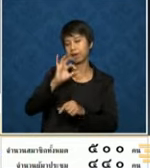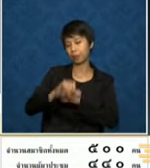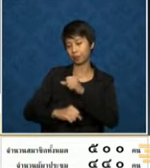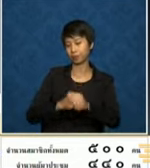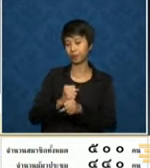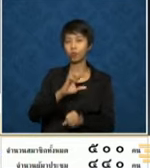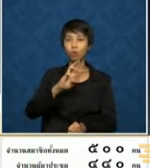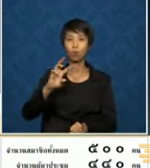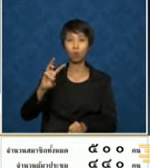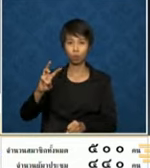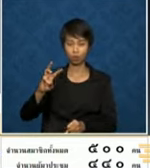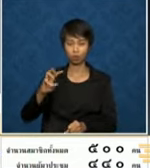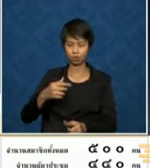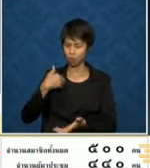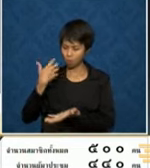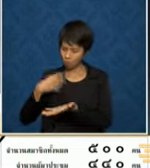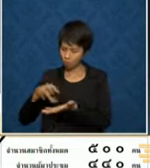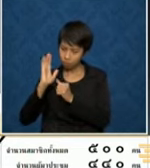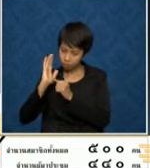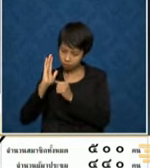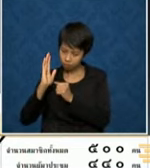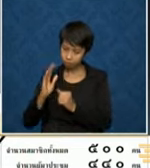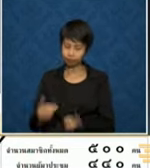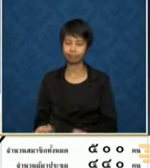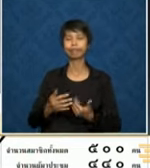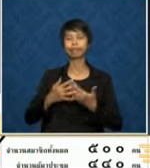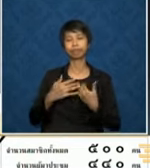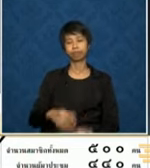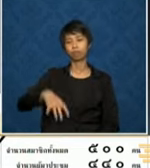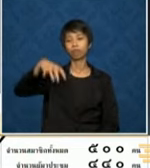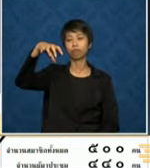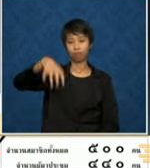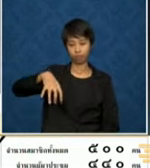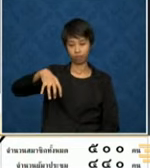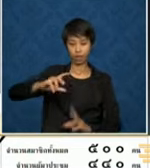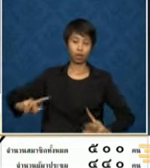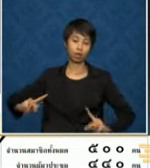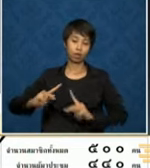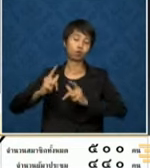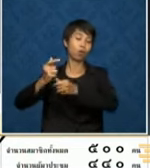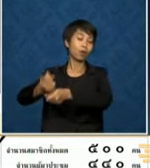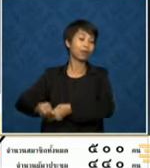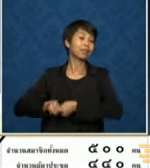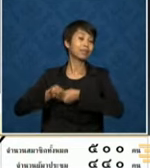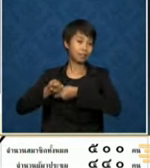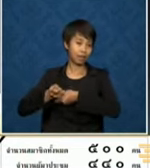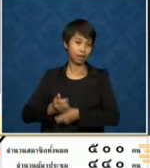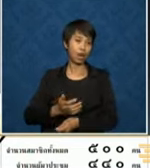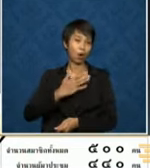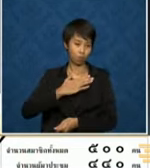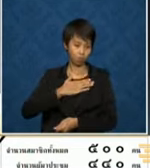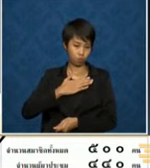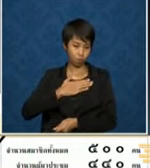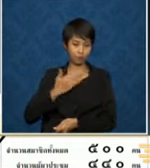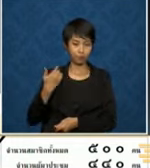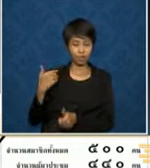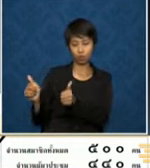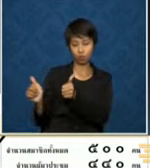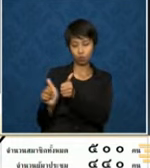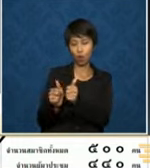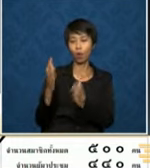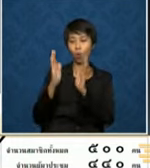2566นั่นคือกระทรวงเกษตรนะครับโดยผมพร้อมกับท่านตรีช่วยว่าการกระทรวงทั้ง2ท่าน